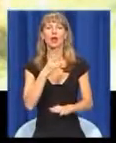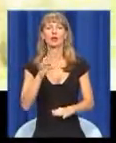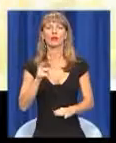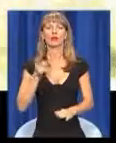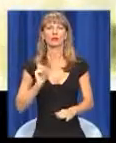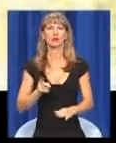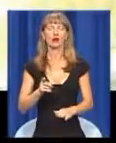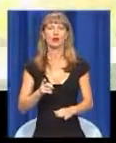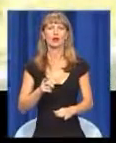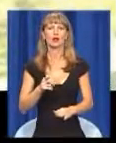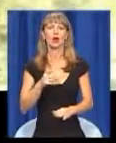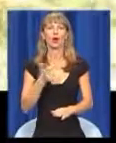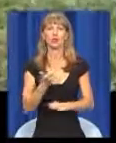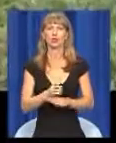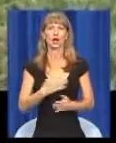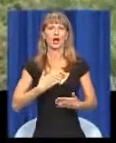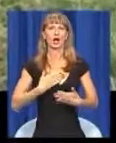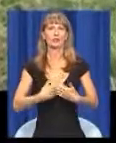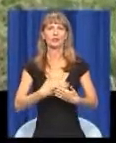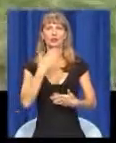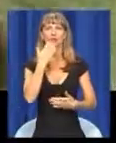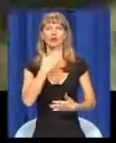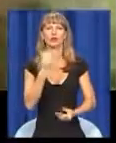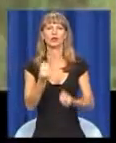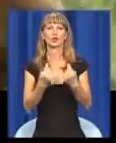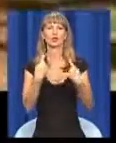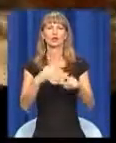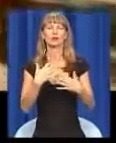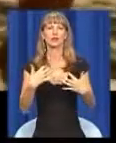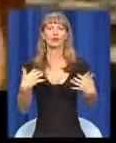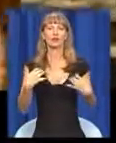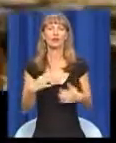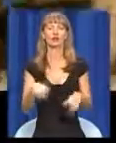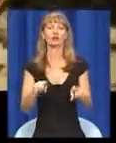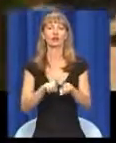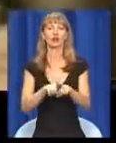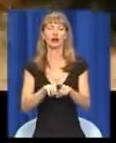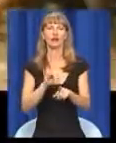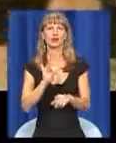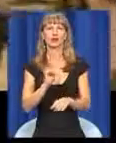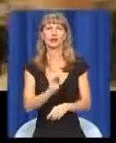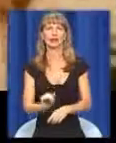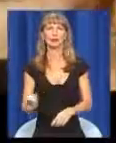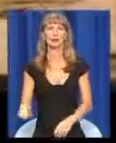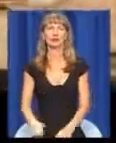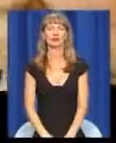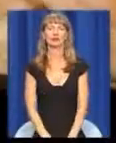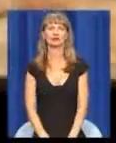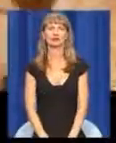насправді він доволі енергійний, полюбляє бавитися з іншими тваринами та дітлахами.